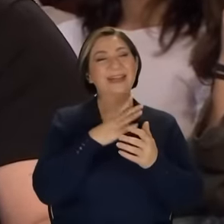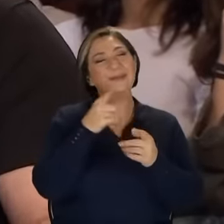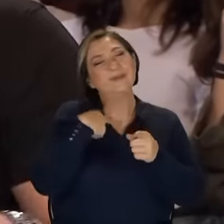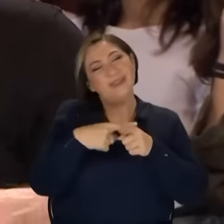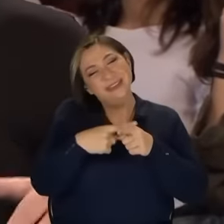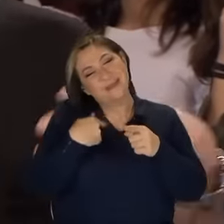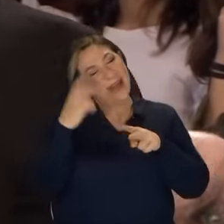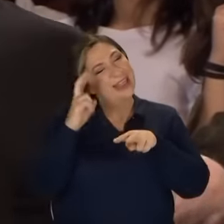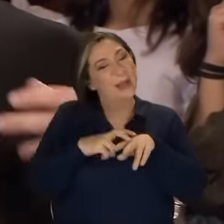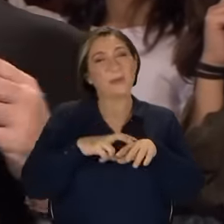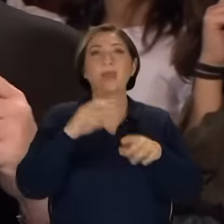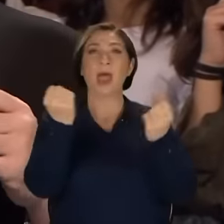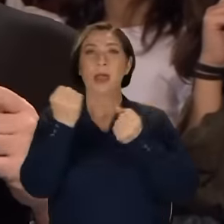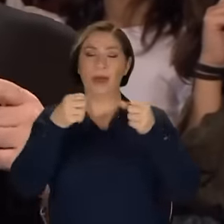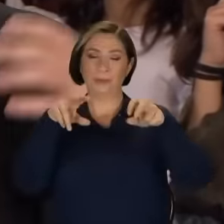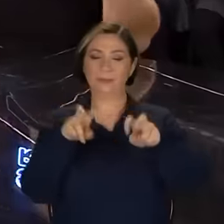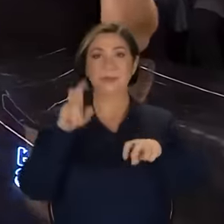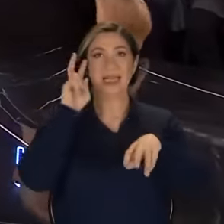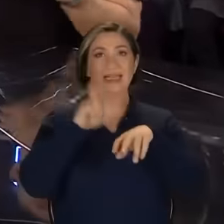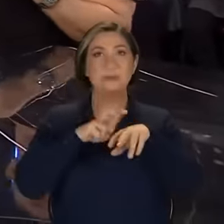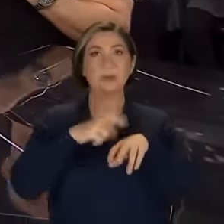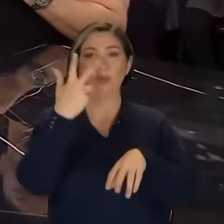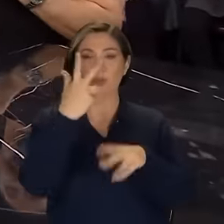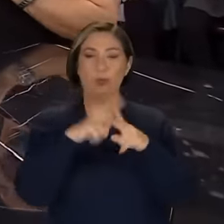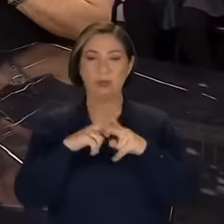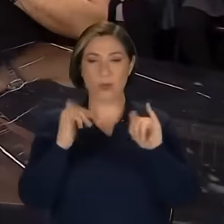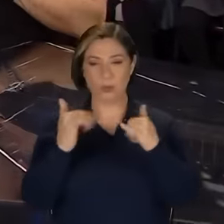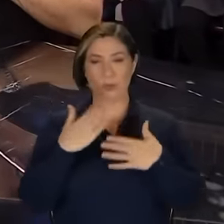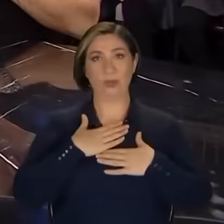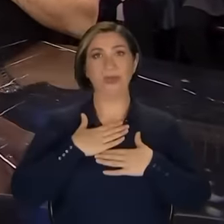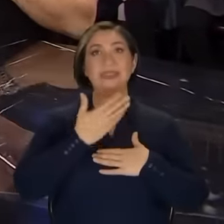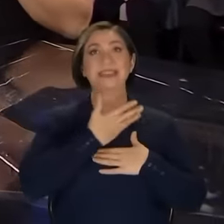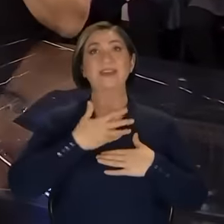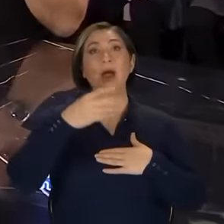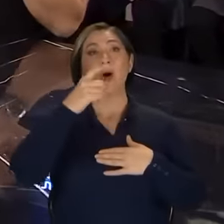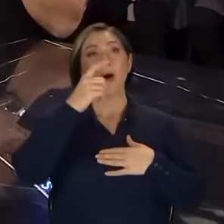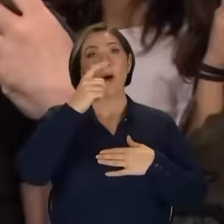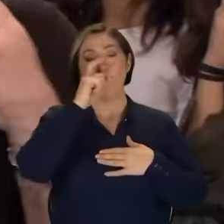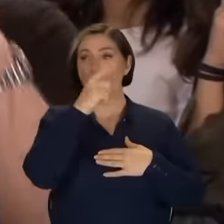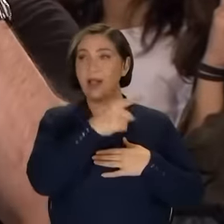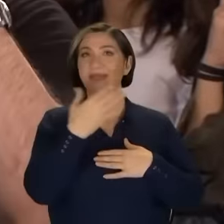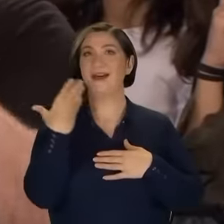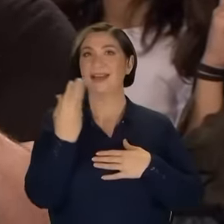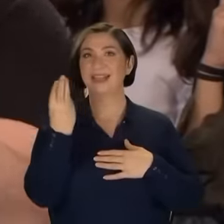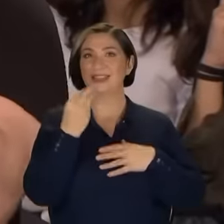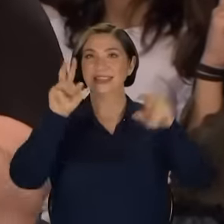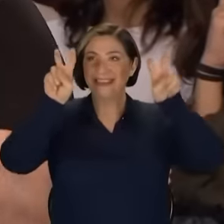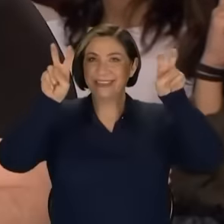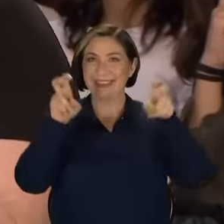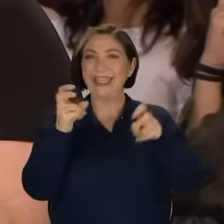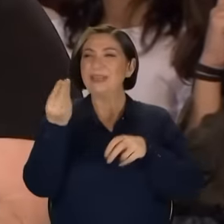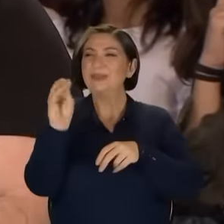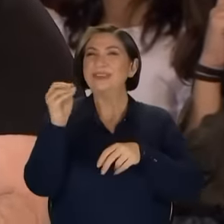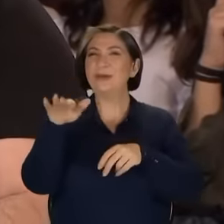nerede paylaşayım? Lütfen. Arabanın içindeyiz, hatırlar mısınız? Üç polisi oynuyorduk biz. Hı. Sevgili Okan da daha genç, tırnak içinde